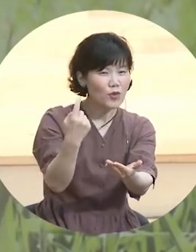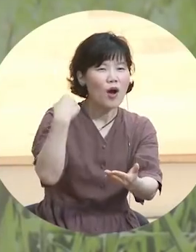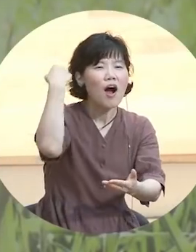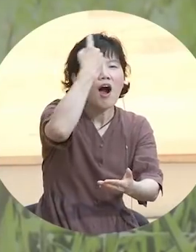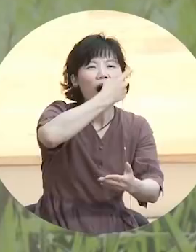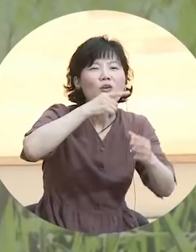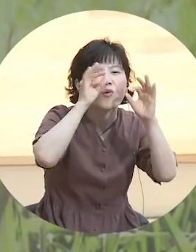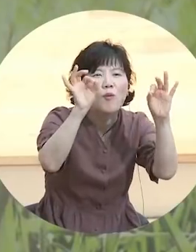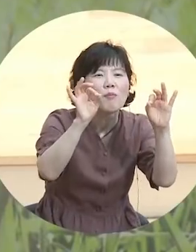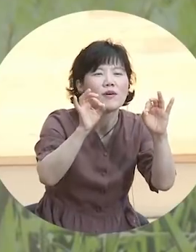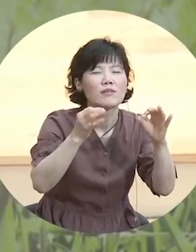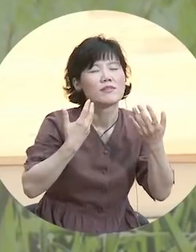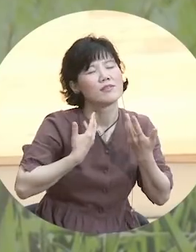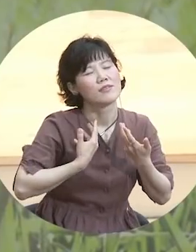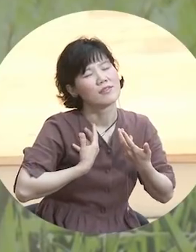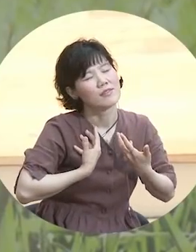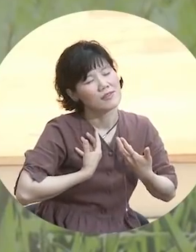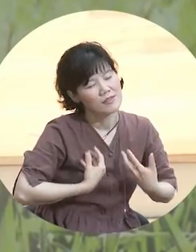절망의 얼굴은 어쩔 수가 없습니다.